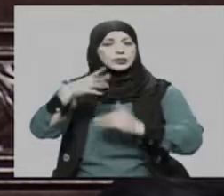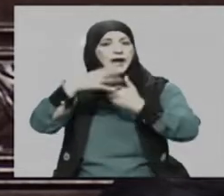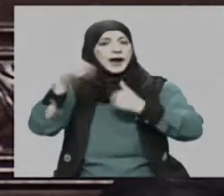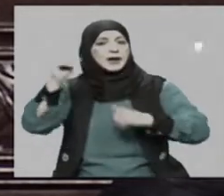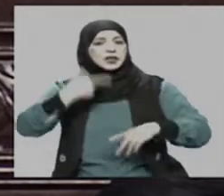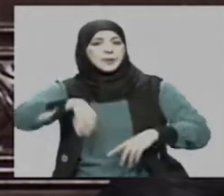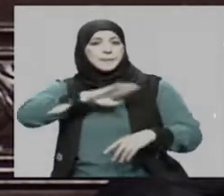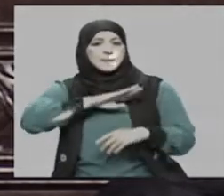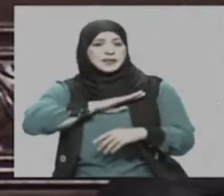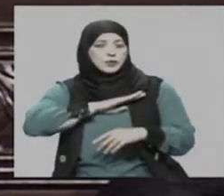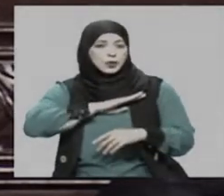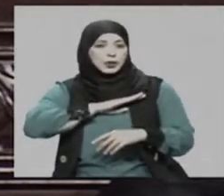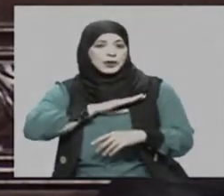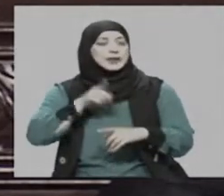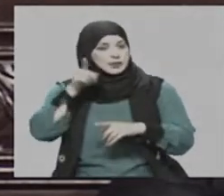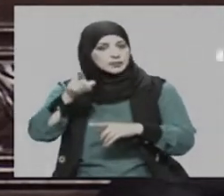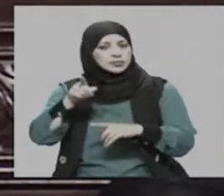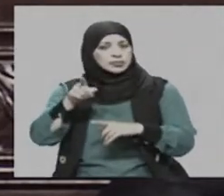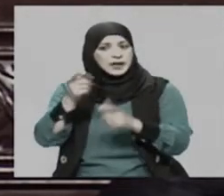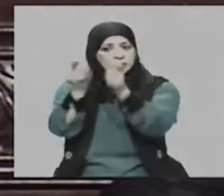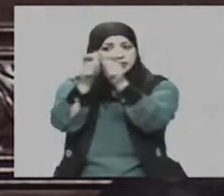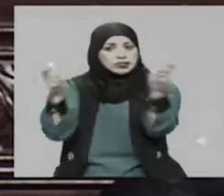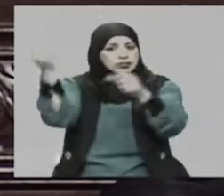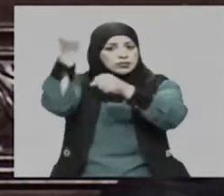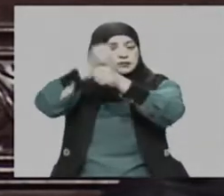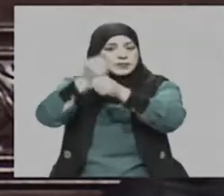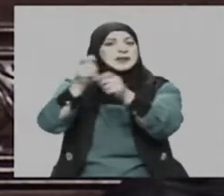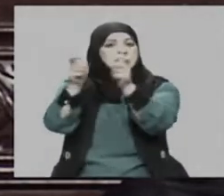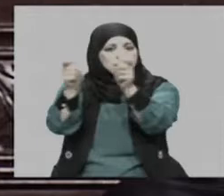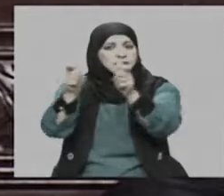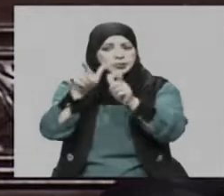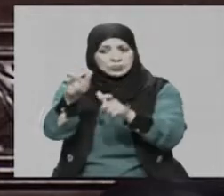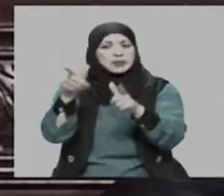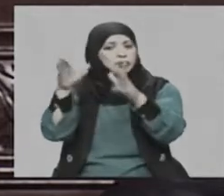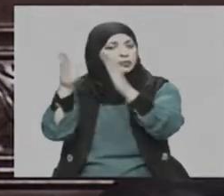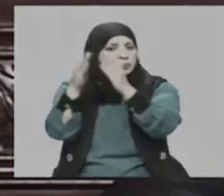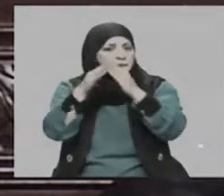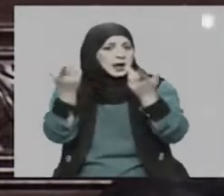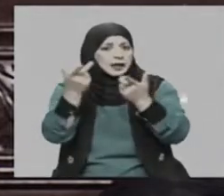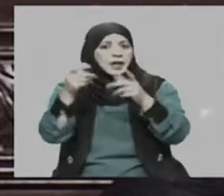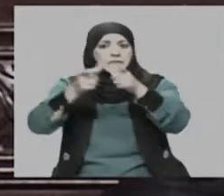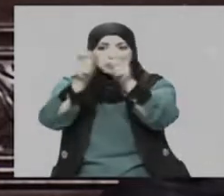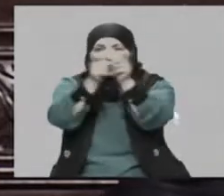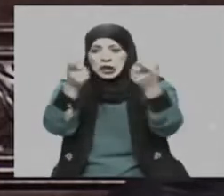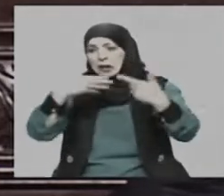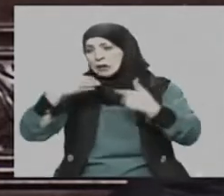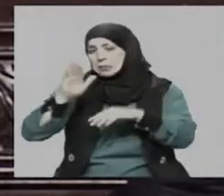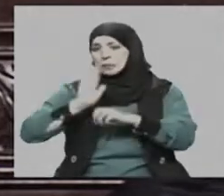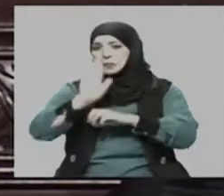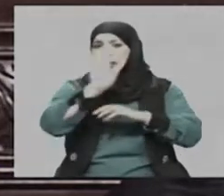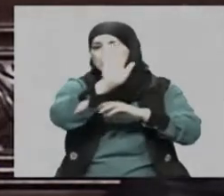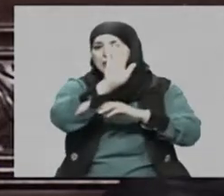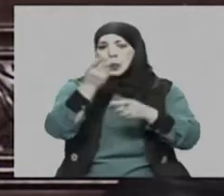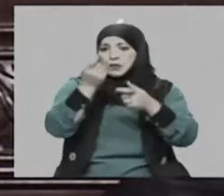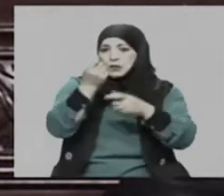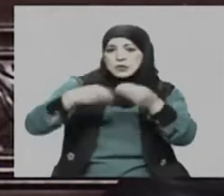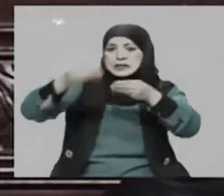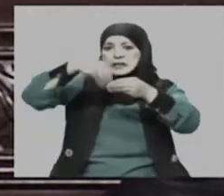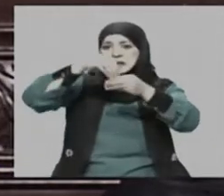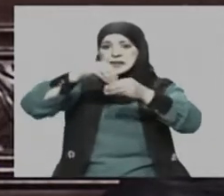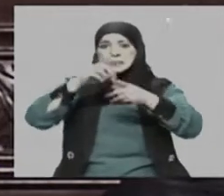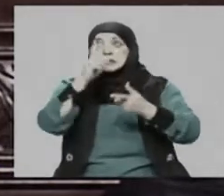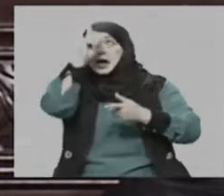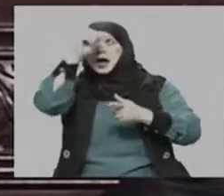المسؤولية أنه يستثمر وأنه يكون عنده ممتلكات وأنه ينمي ثروته